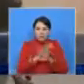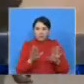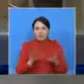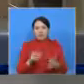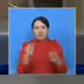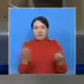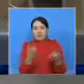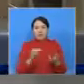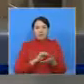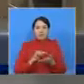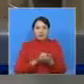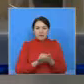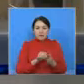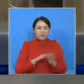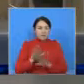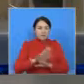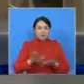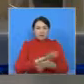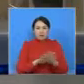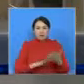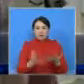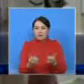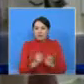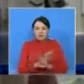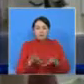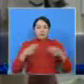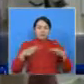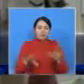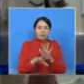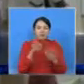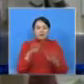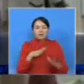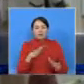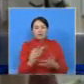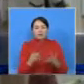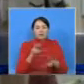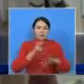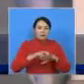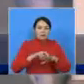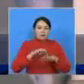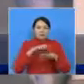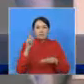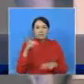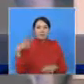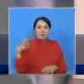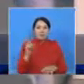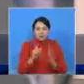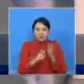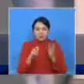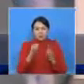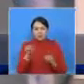қажет құжаттарыңыз толық емес болса, өтініміңіз қабылданбайды. Еркін таңдау кезінде сіз таңдаған дәрігерге 1700-ден артық адам